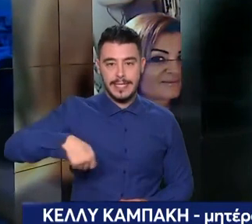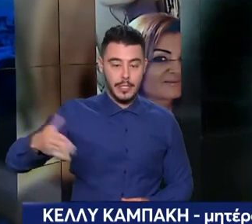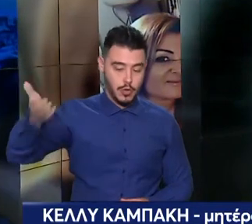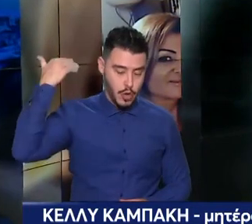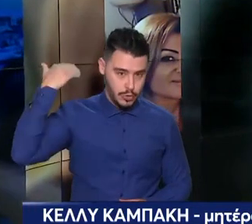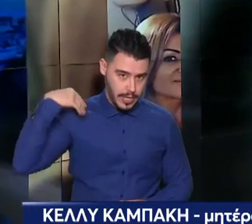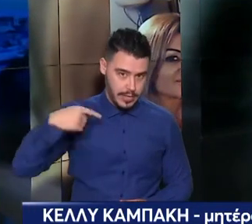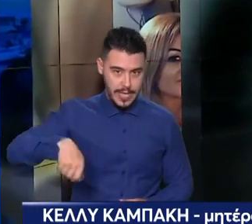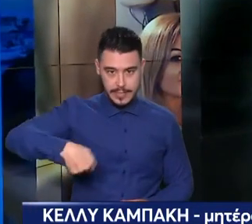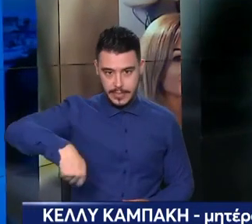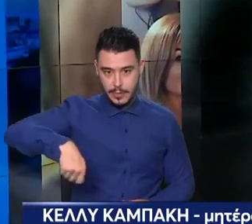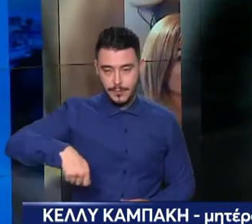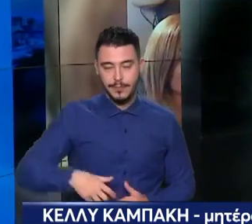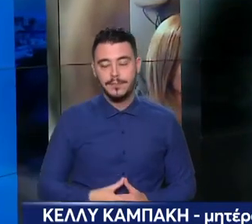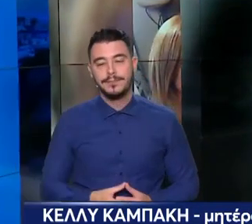και